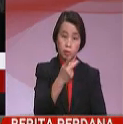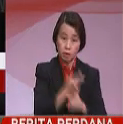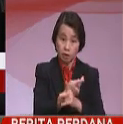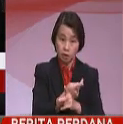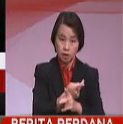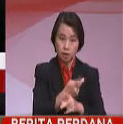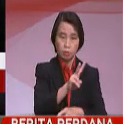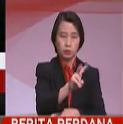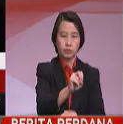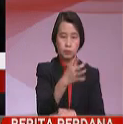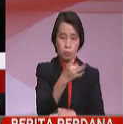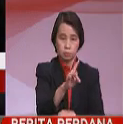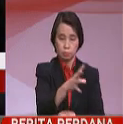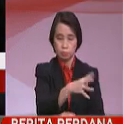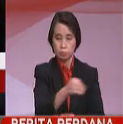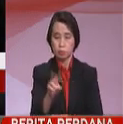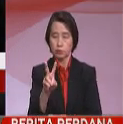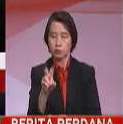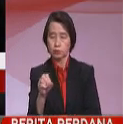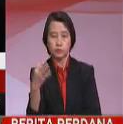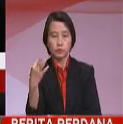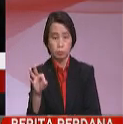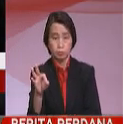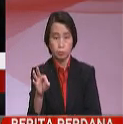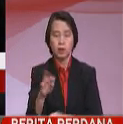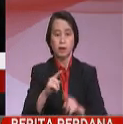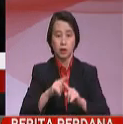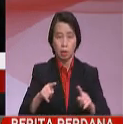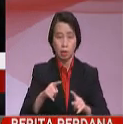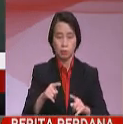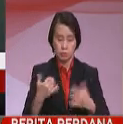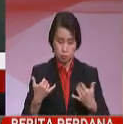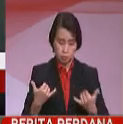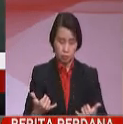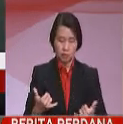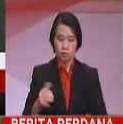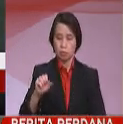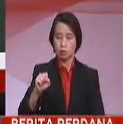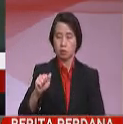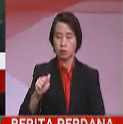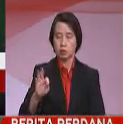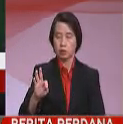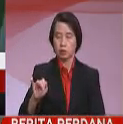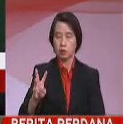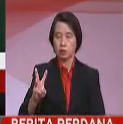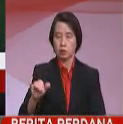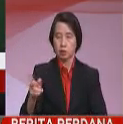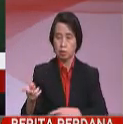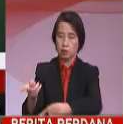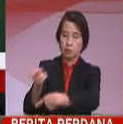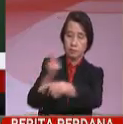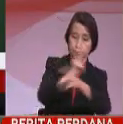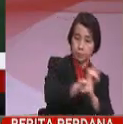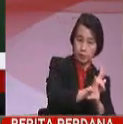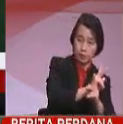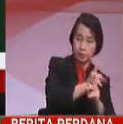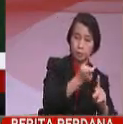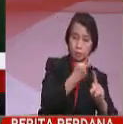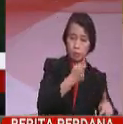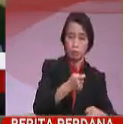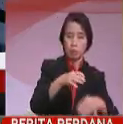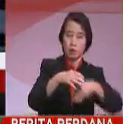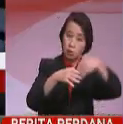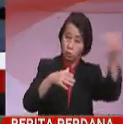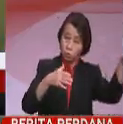iaitu pada 2018 dan 2019. Namun pada edisi kali ini, Safawi yang dipinjamkan ke kelab Portimonense SC